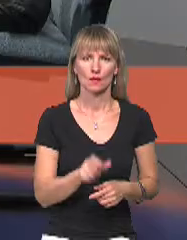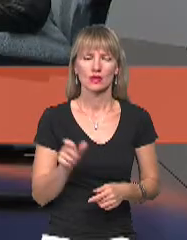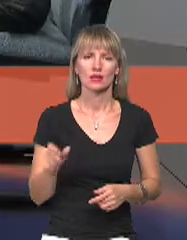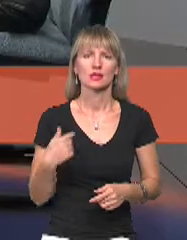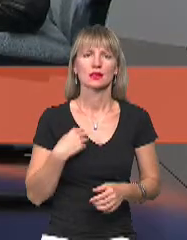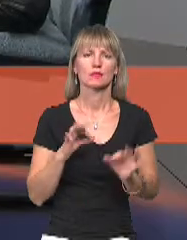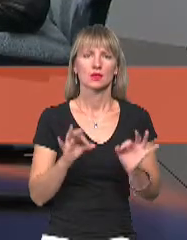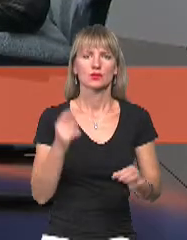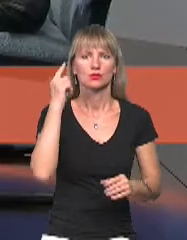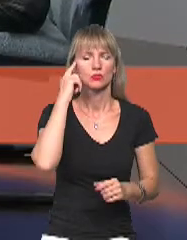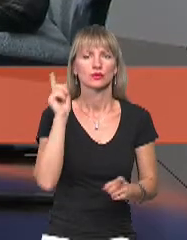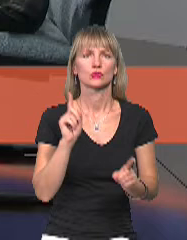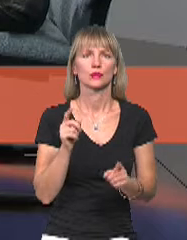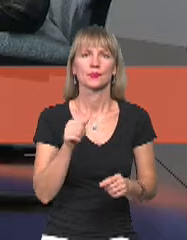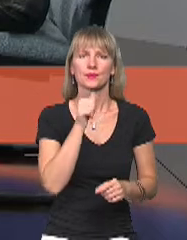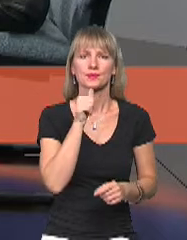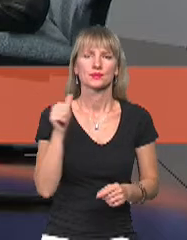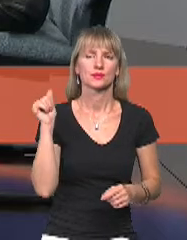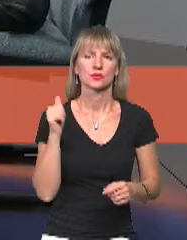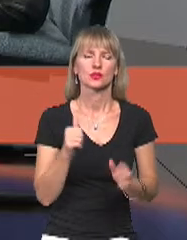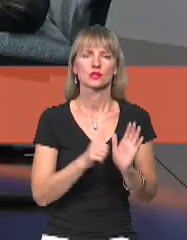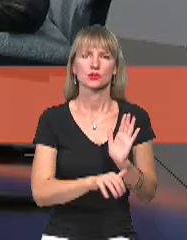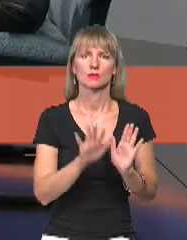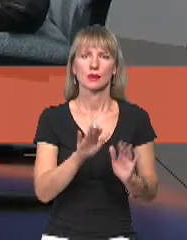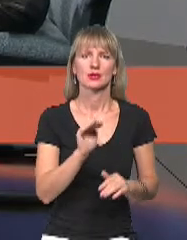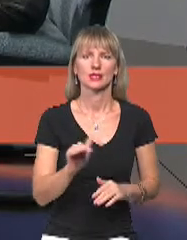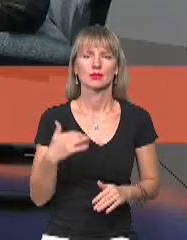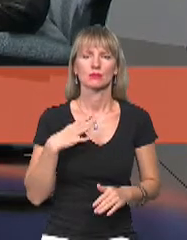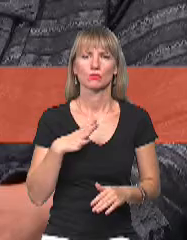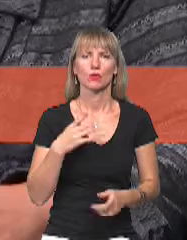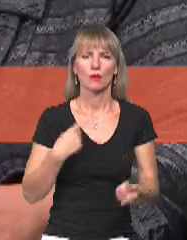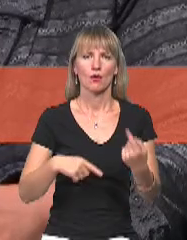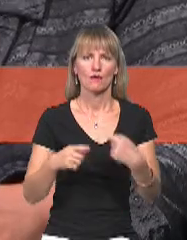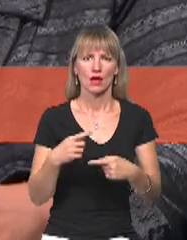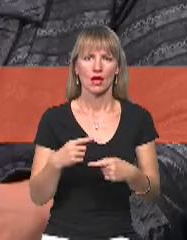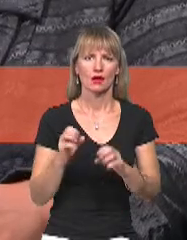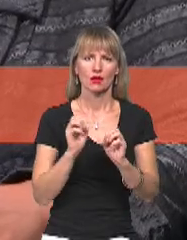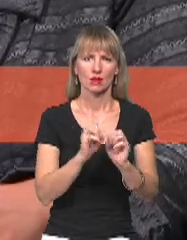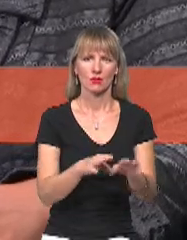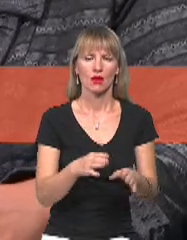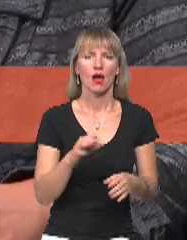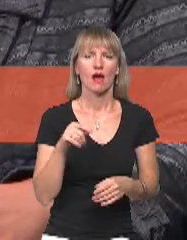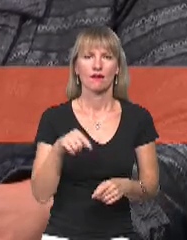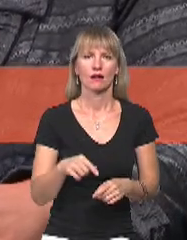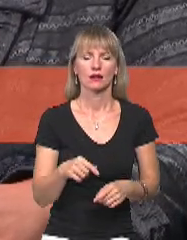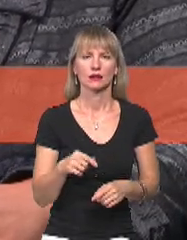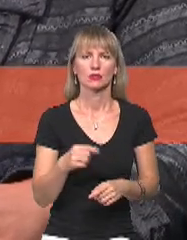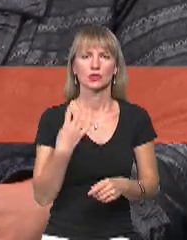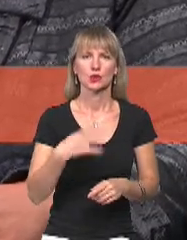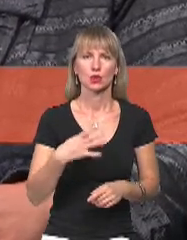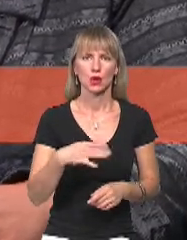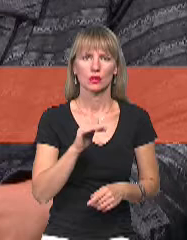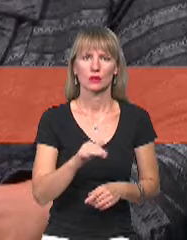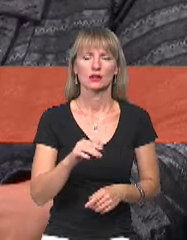я правильно зрозуміла, що минулого року 65 дітей було повернуто? Так, в цьому 40. А в цьому 40? За 8 місяців. Ну, мені здається, що